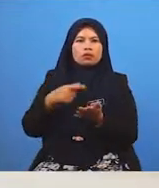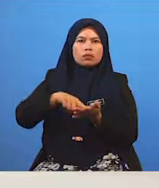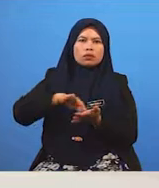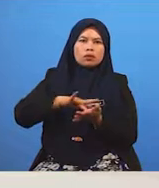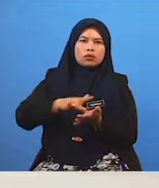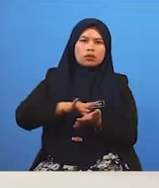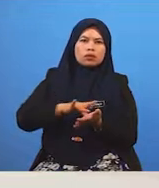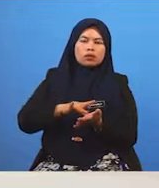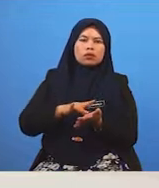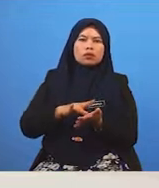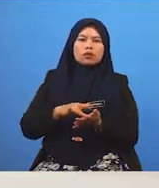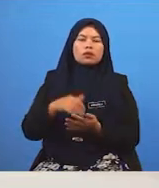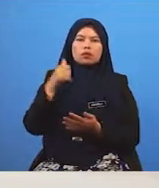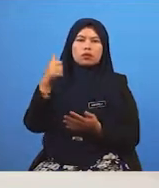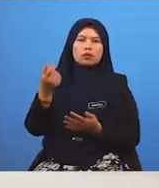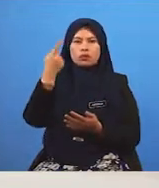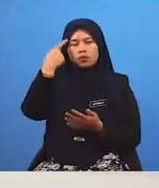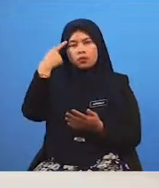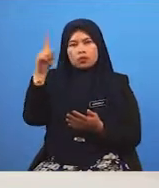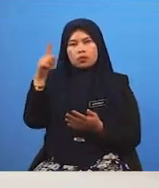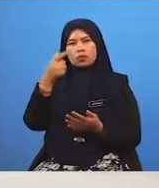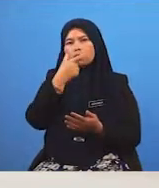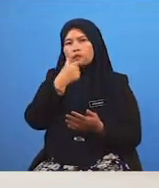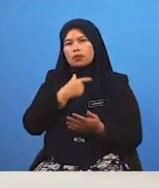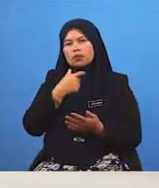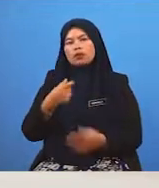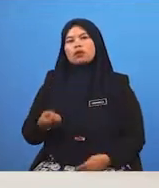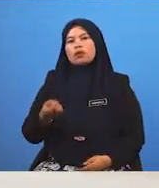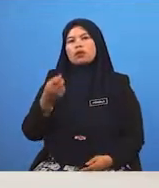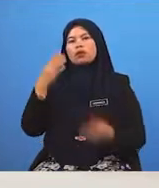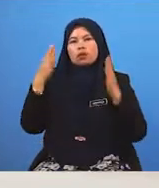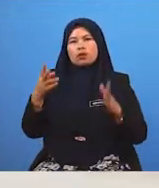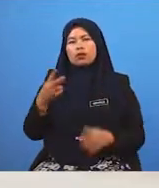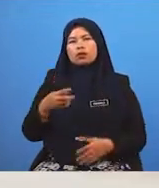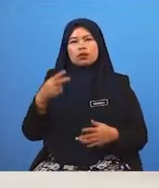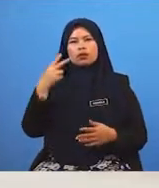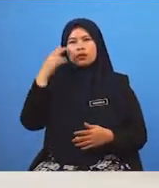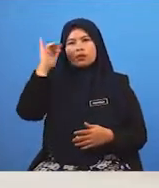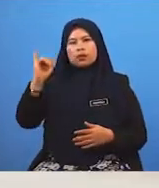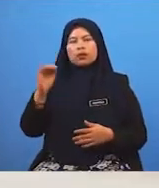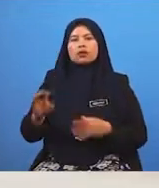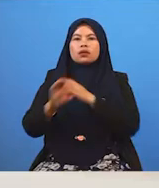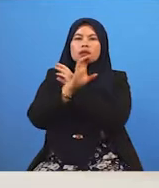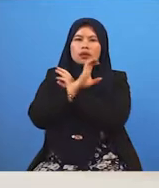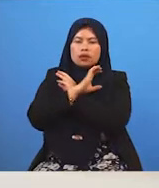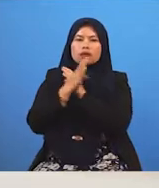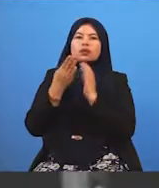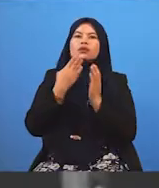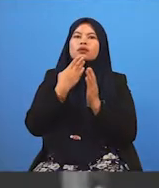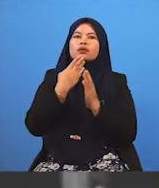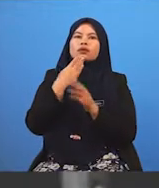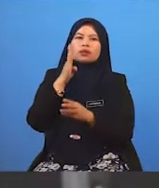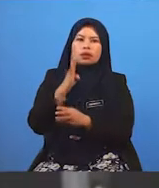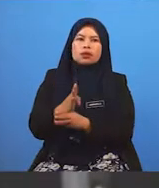dan sempit dadanya ketika mendengar Islam, maka mereka layak mendapat siksa atas kesesatannya.